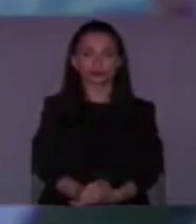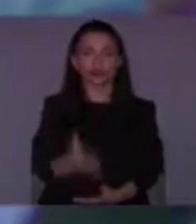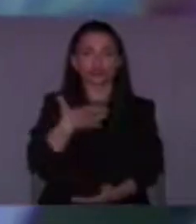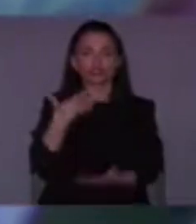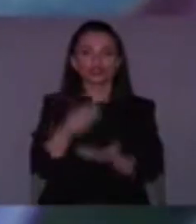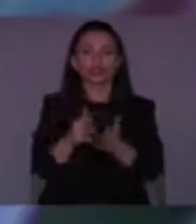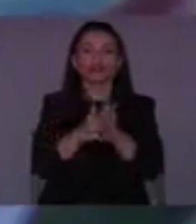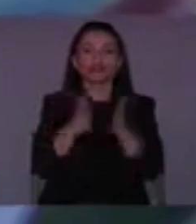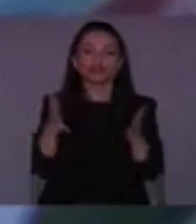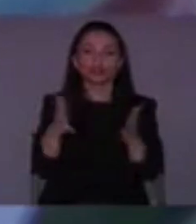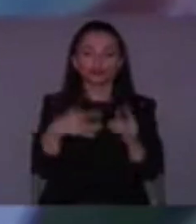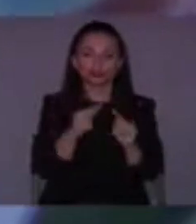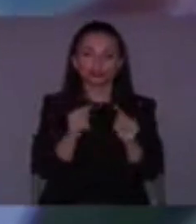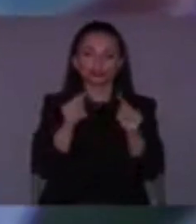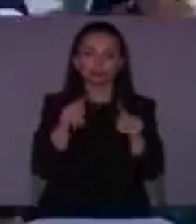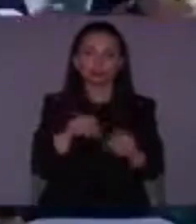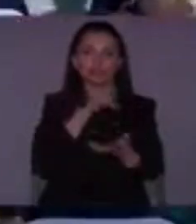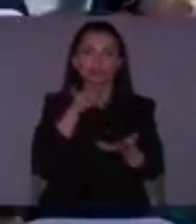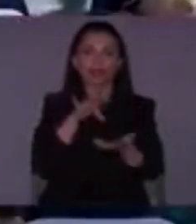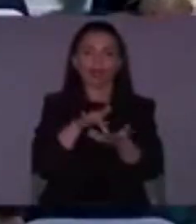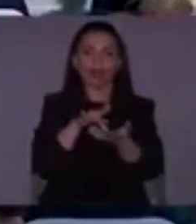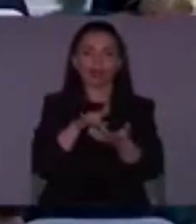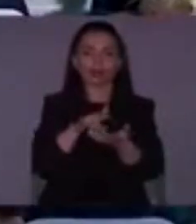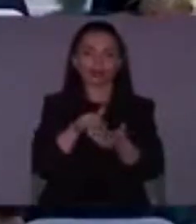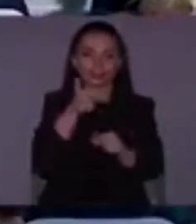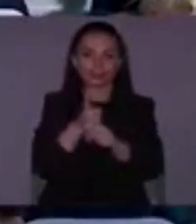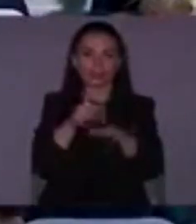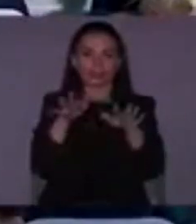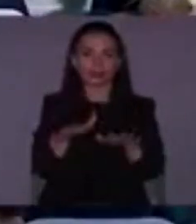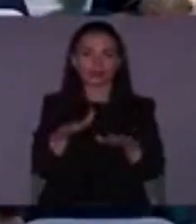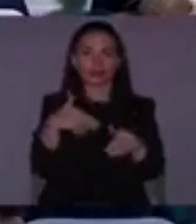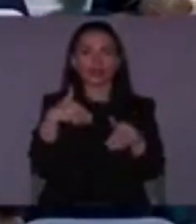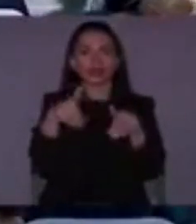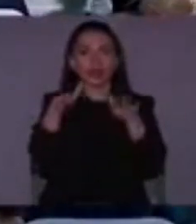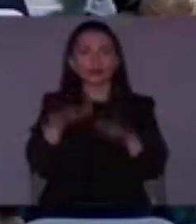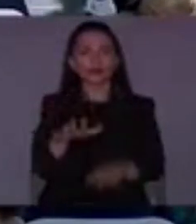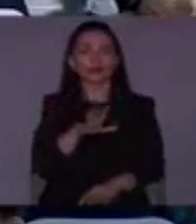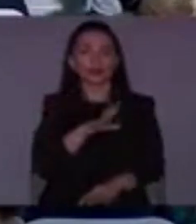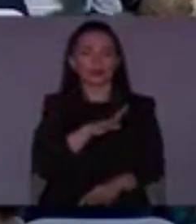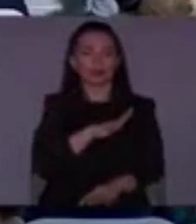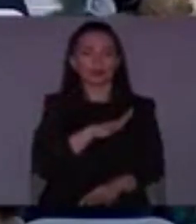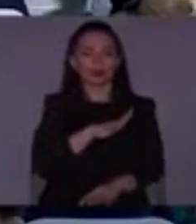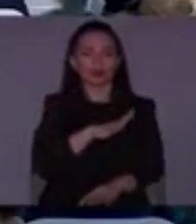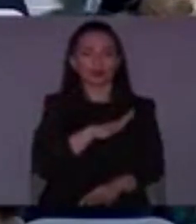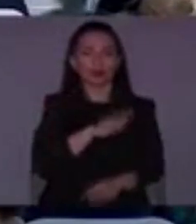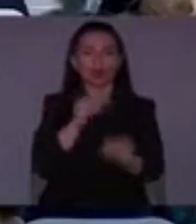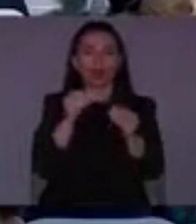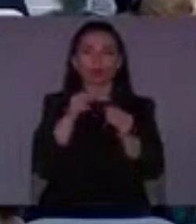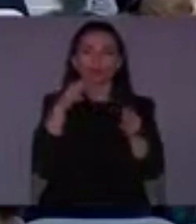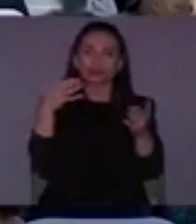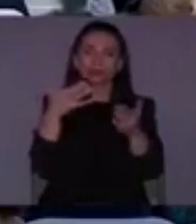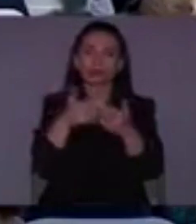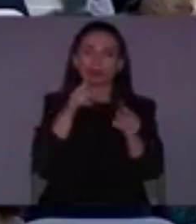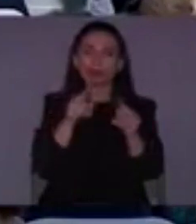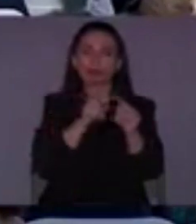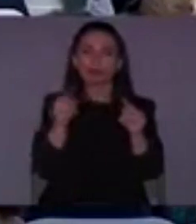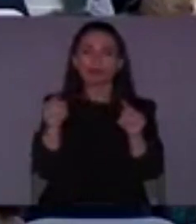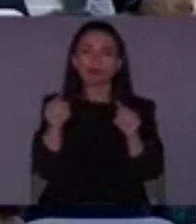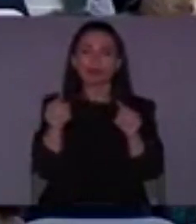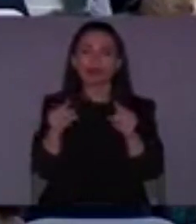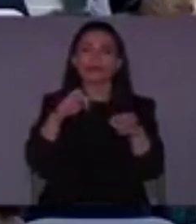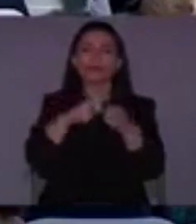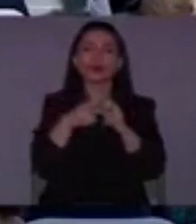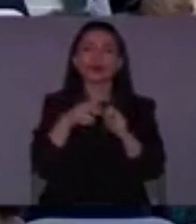ჩვენ დიდი ამბიციით მოვედით ქალაქის სათავეში. გადაწყვეტილი ვქონდა ათწლეულების მანძილზე